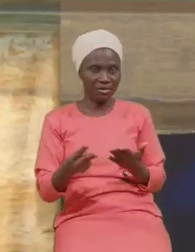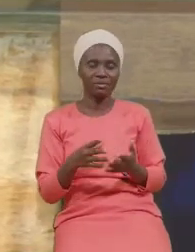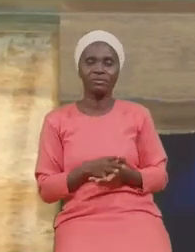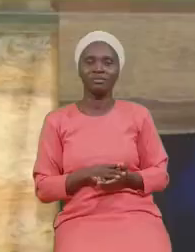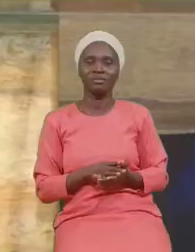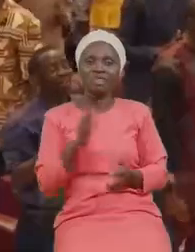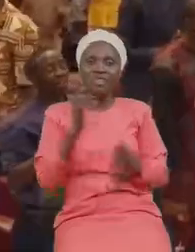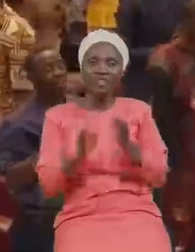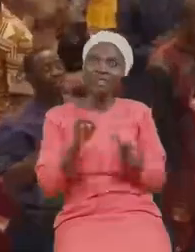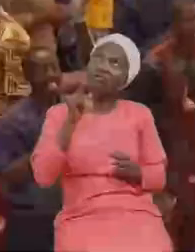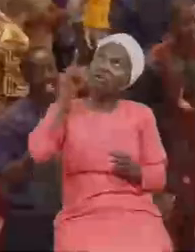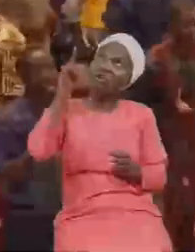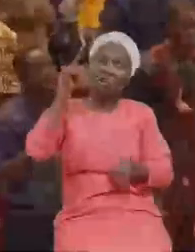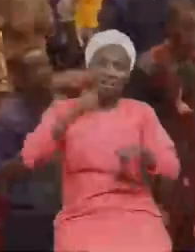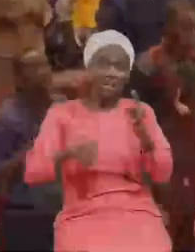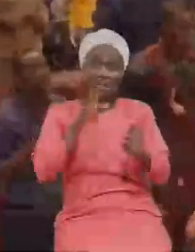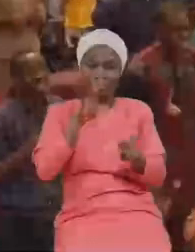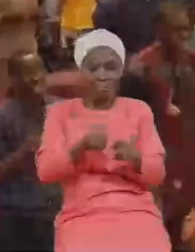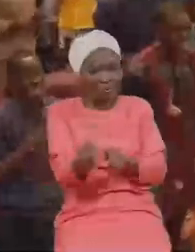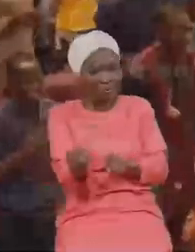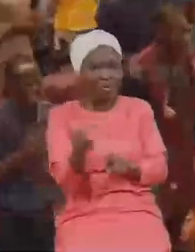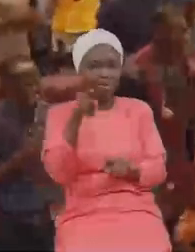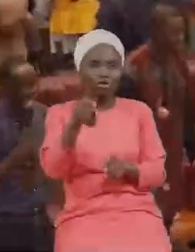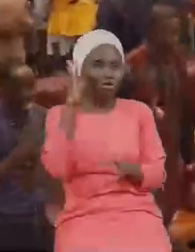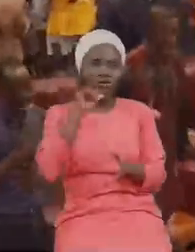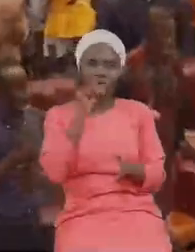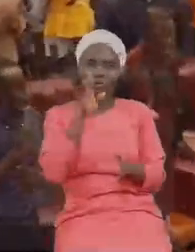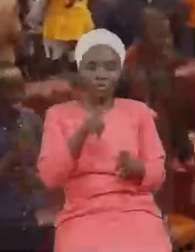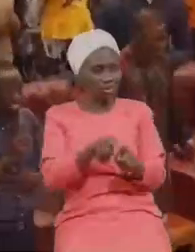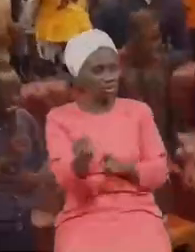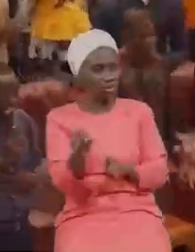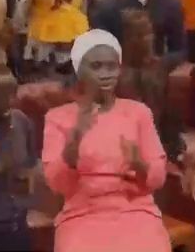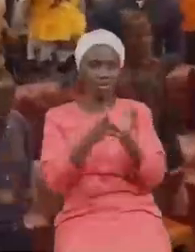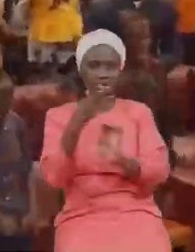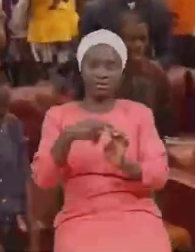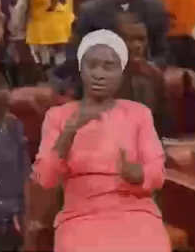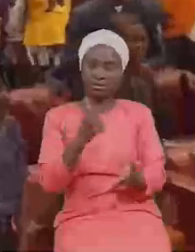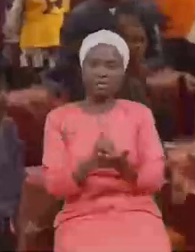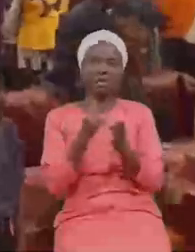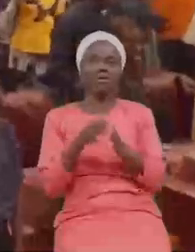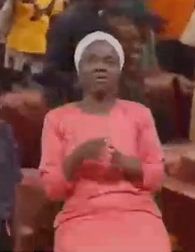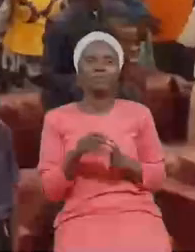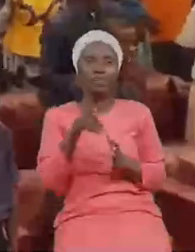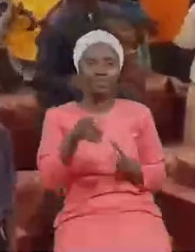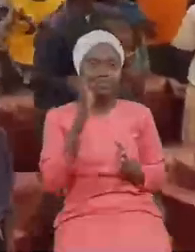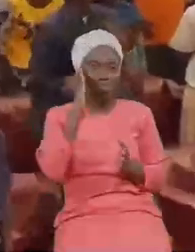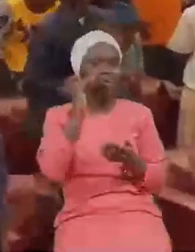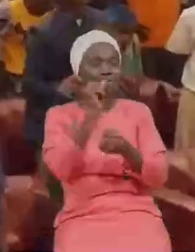si l'une ne peut jamais te distraire tu ne seras pas distraire tu vas vaincre